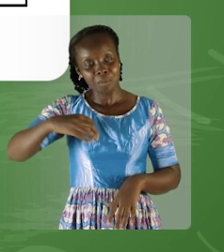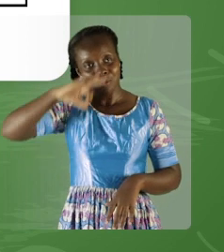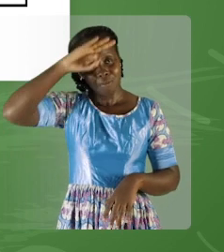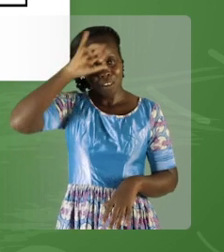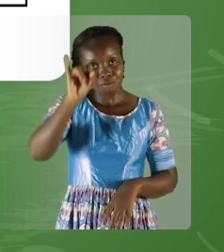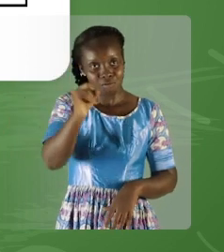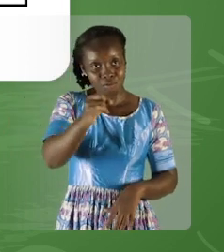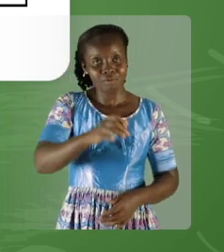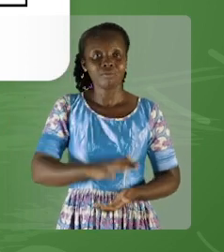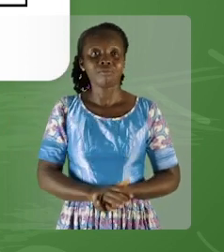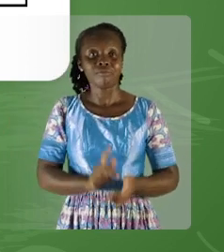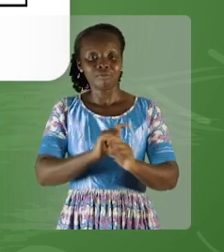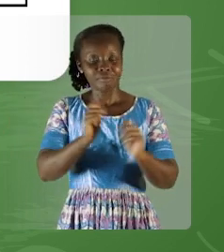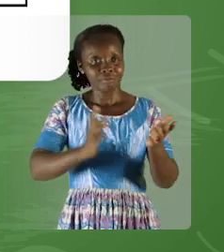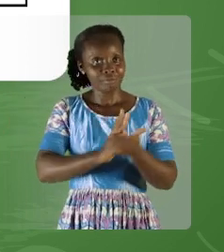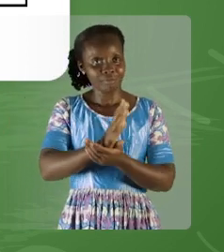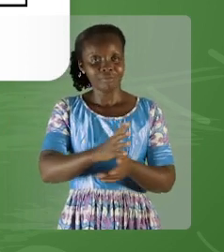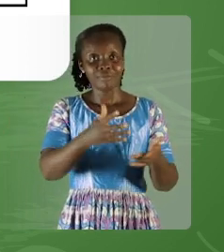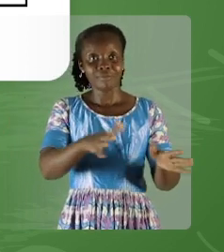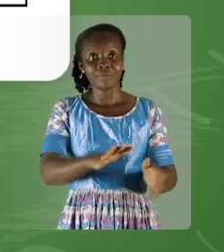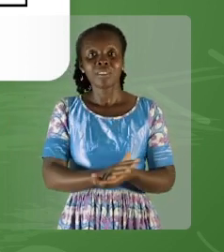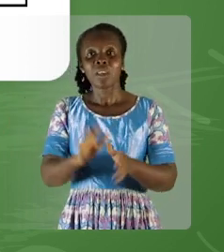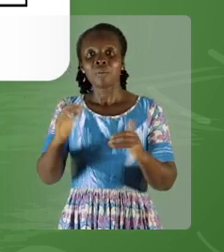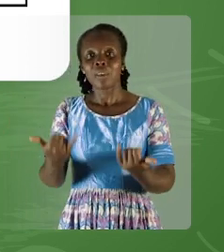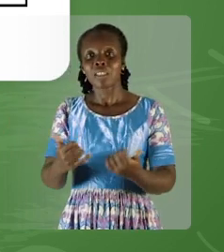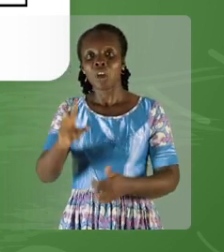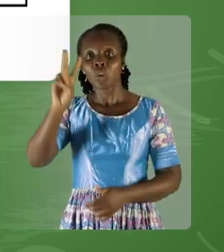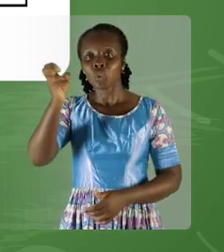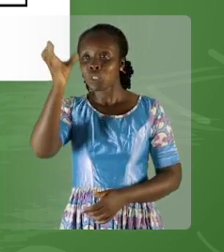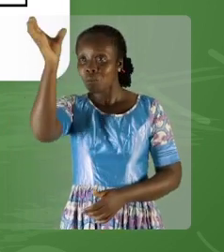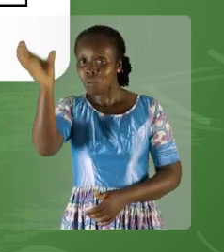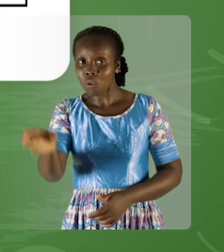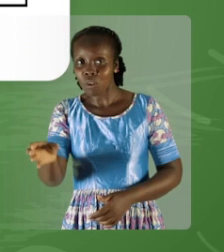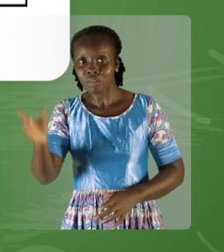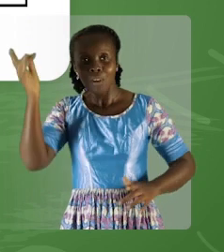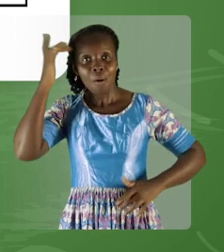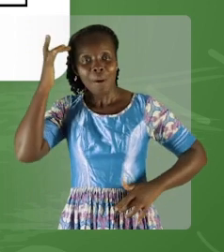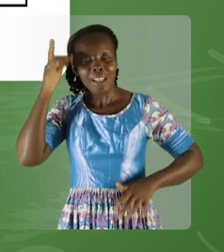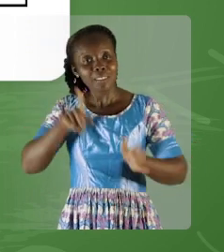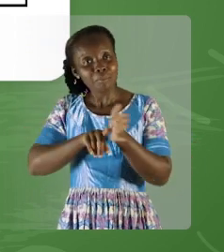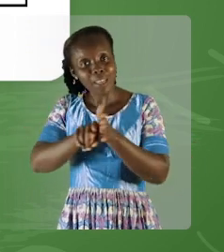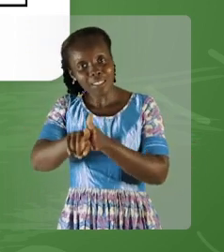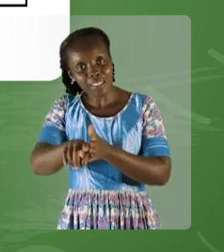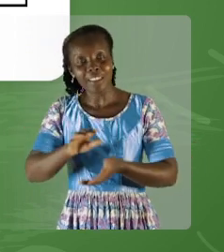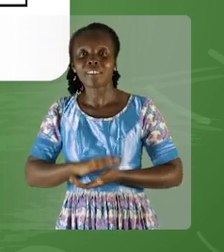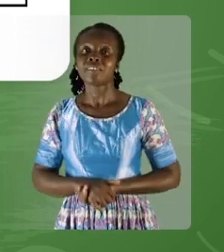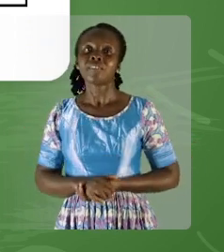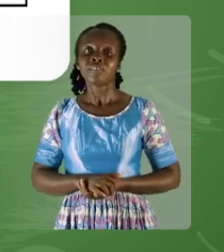et la fièvre jaune. Très bien. Nous allons voir au niveau des maladies parasitaires.